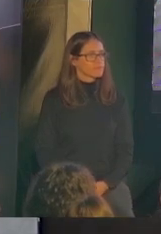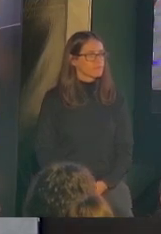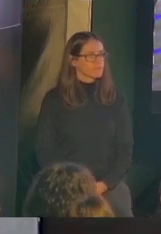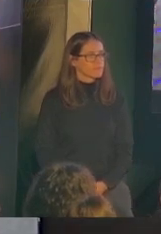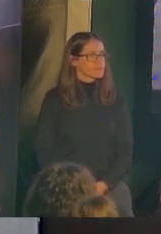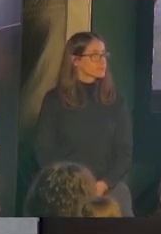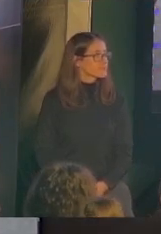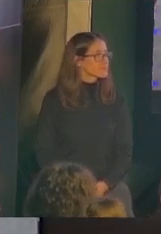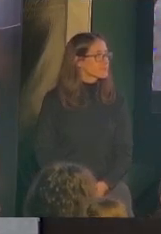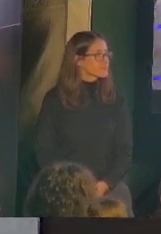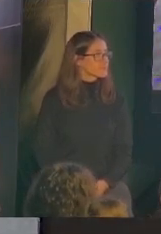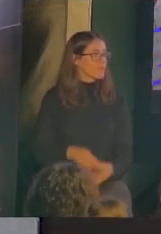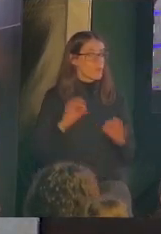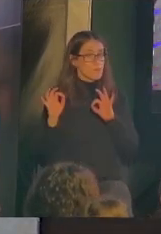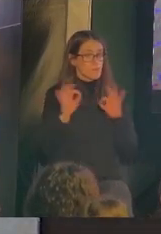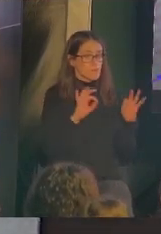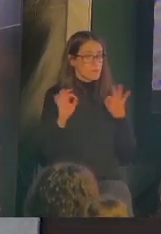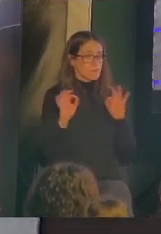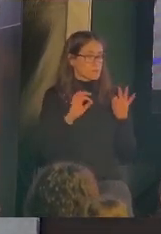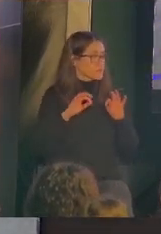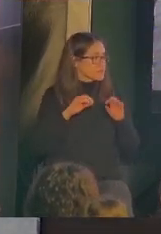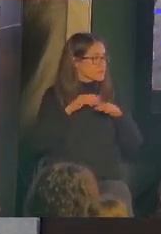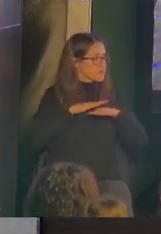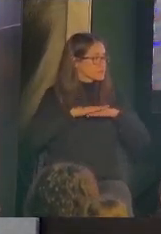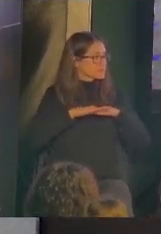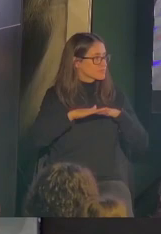Ara ja l'anirem a estirar.